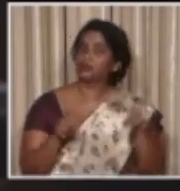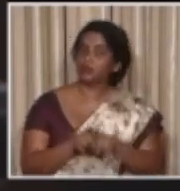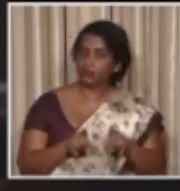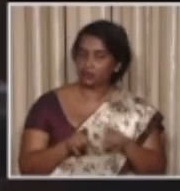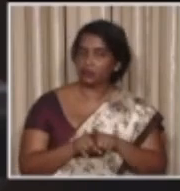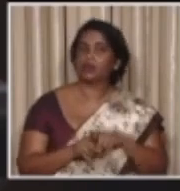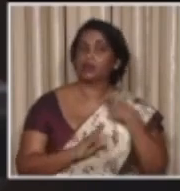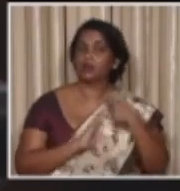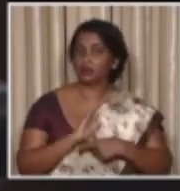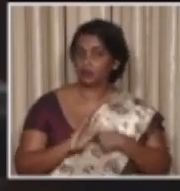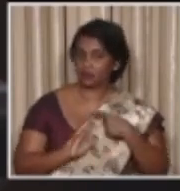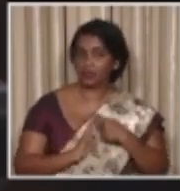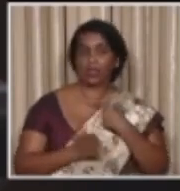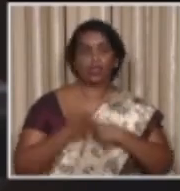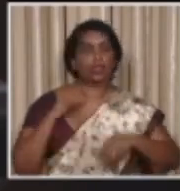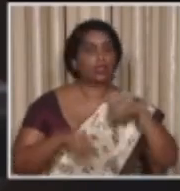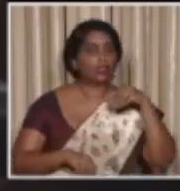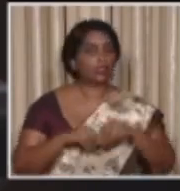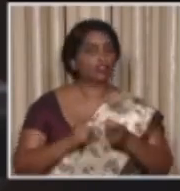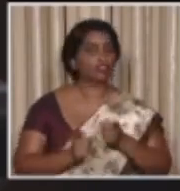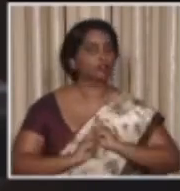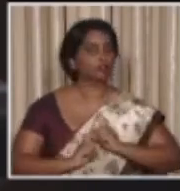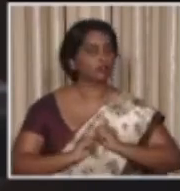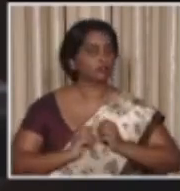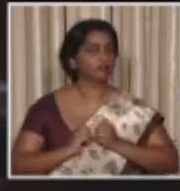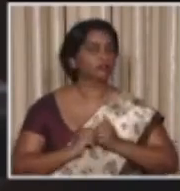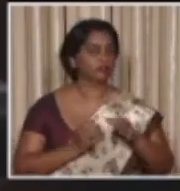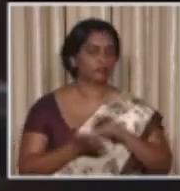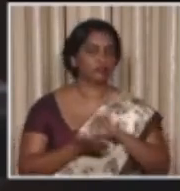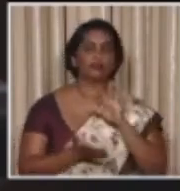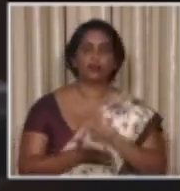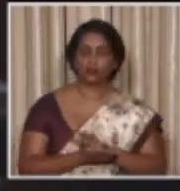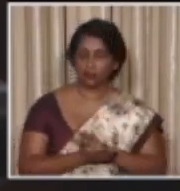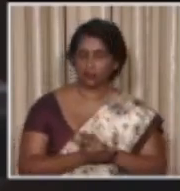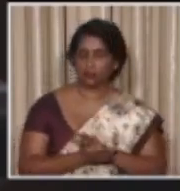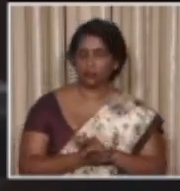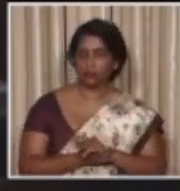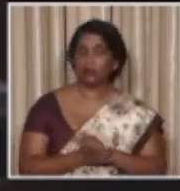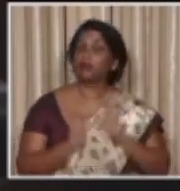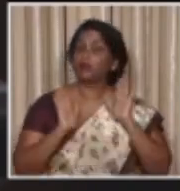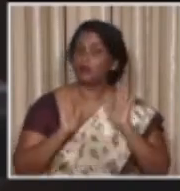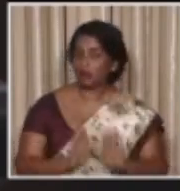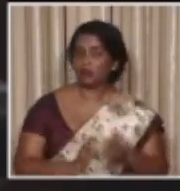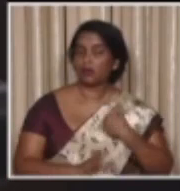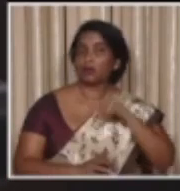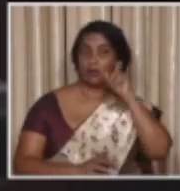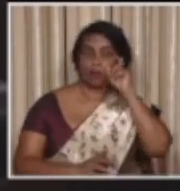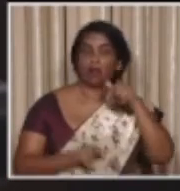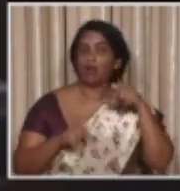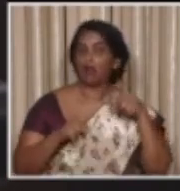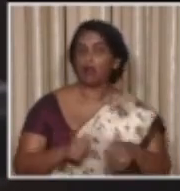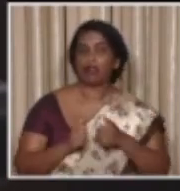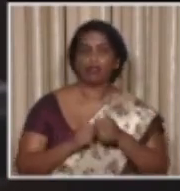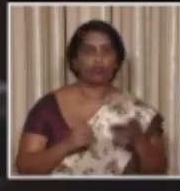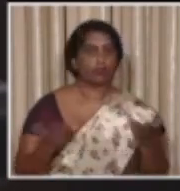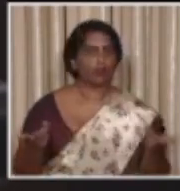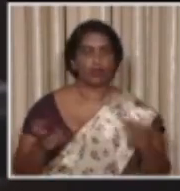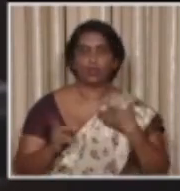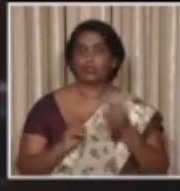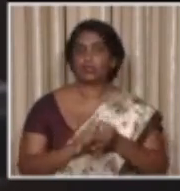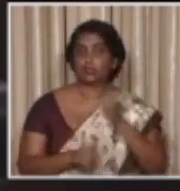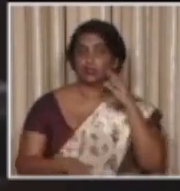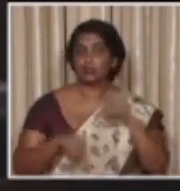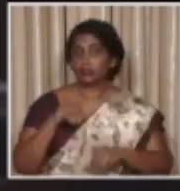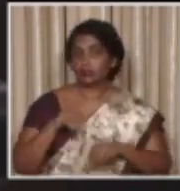ஏற்பட வேண்டும், அத்தகைய ஒரு நகர்வு மேற்கொள்ளப்பட வேண்டும். ஆனால் இன்று எங்களுக்கு தெரிகின்றது, ஜனாதிபதி தேர்தல் ஒன்று